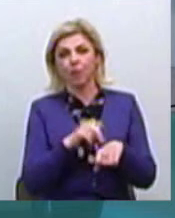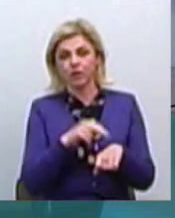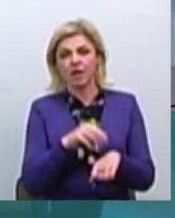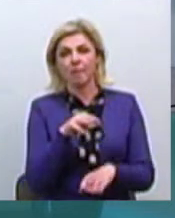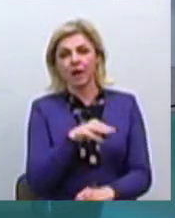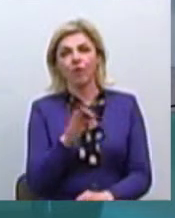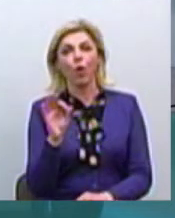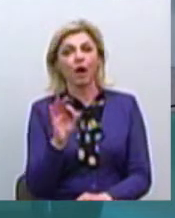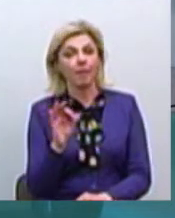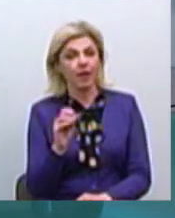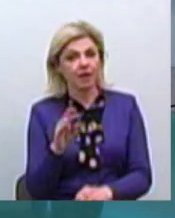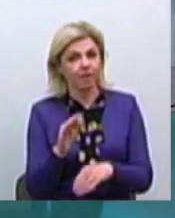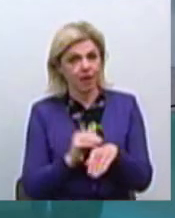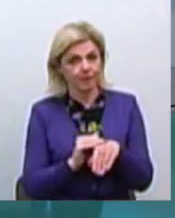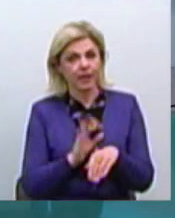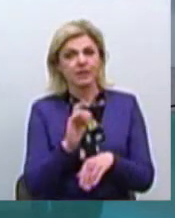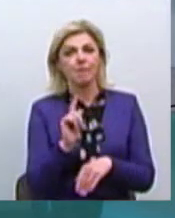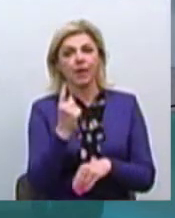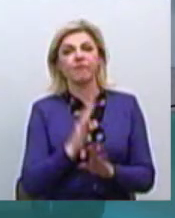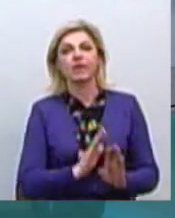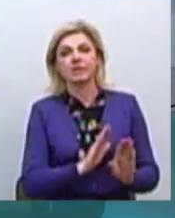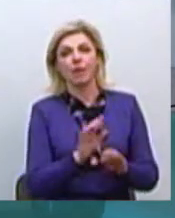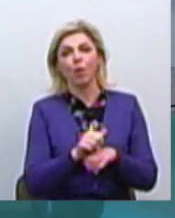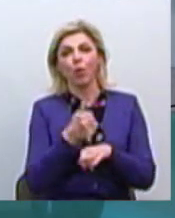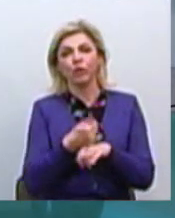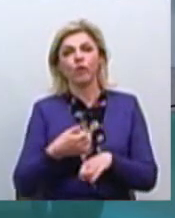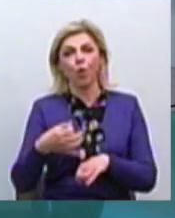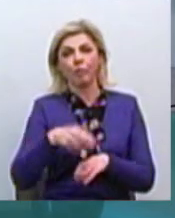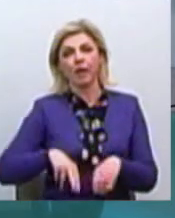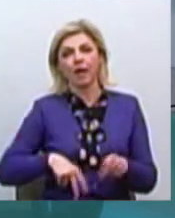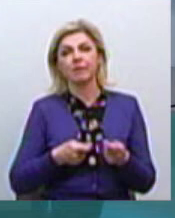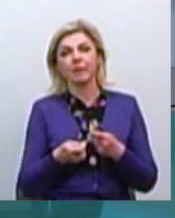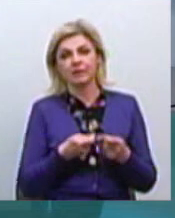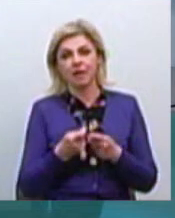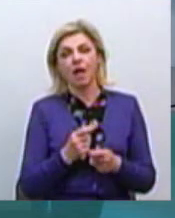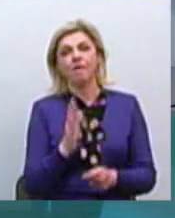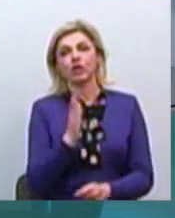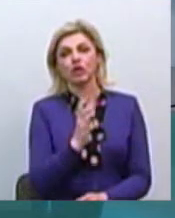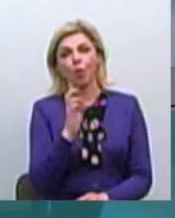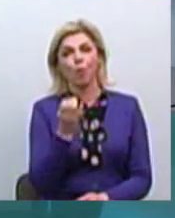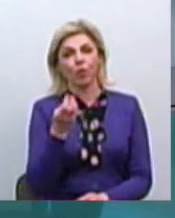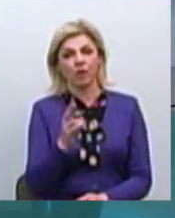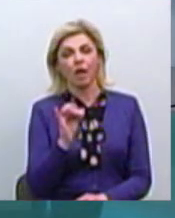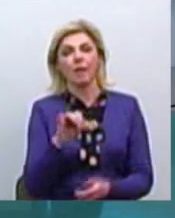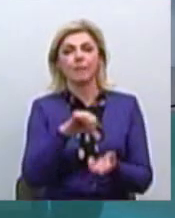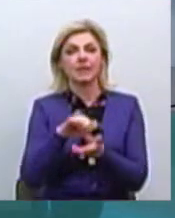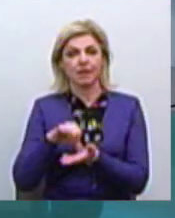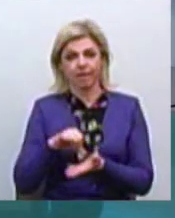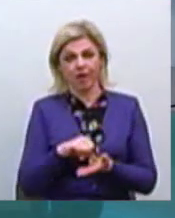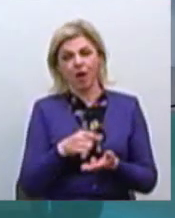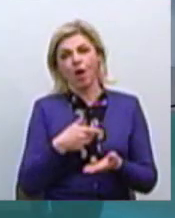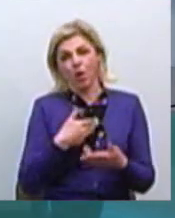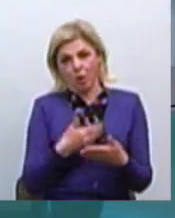Максима Ахрамієва з першим заступником голови обласної адміністрації В'ячеславом Бонєм та представниками міських